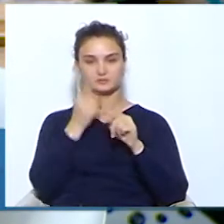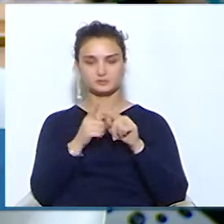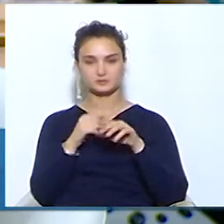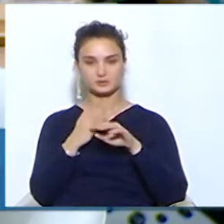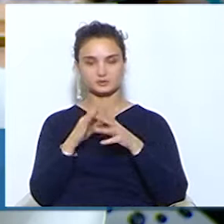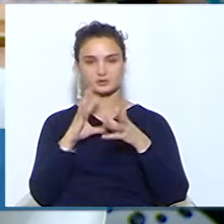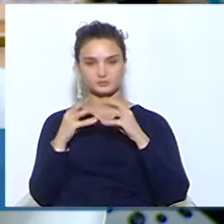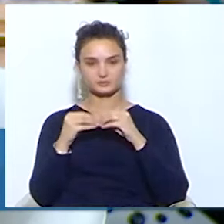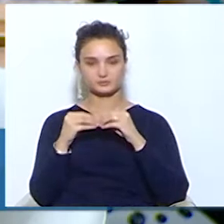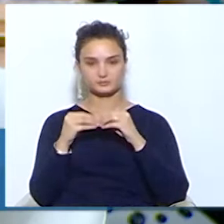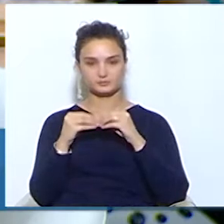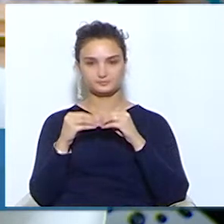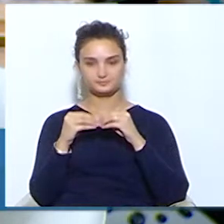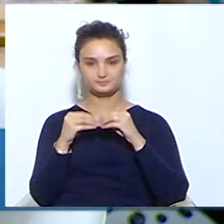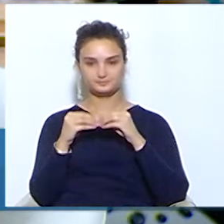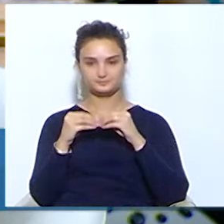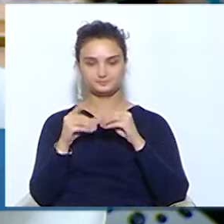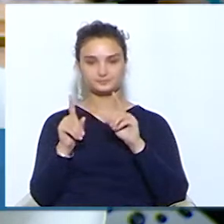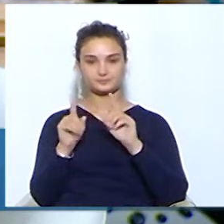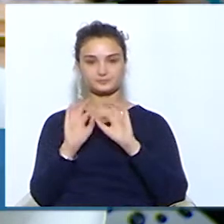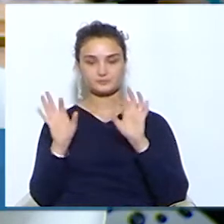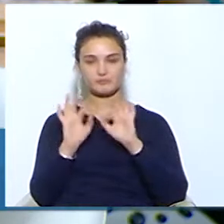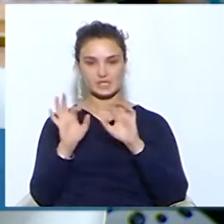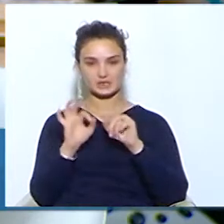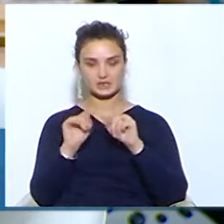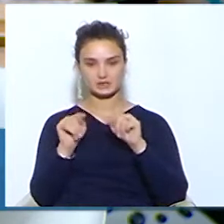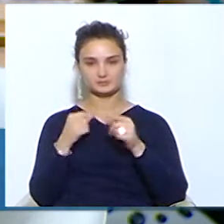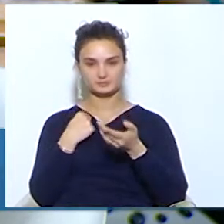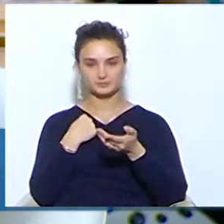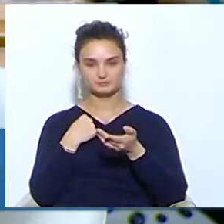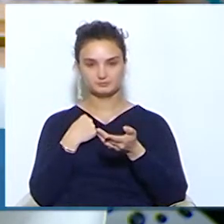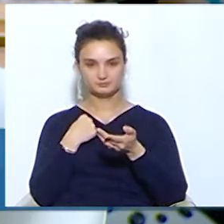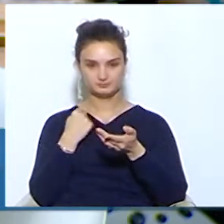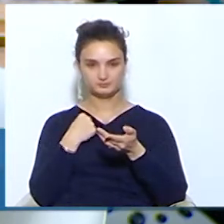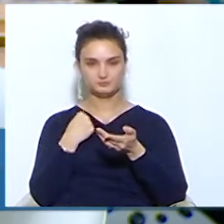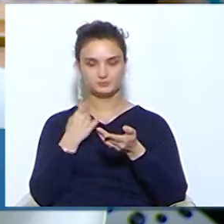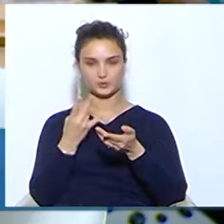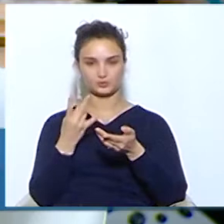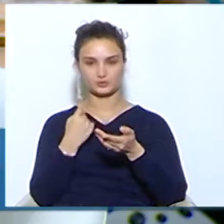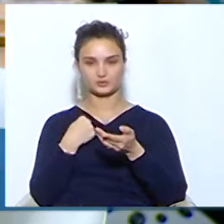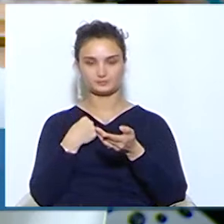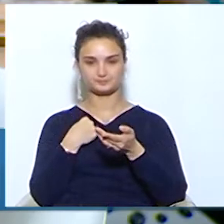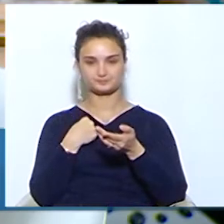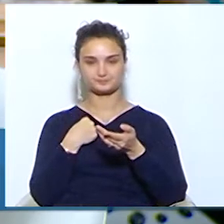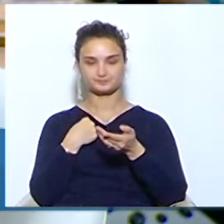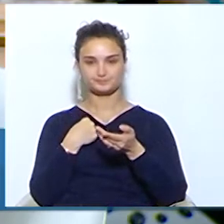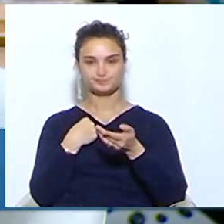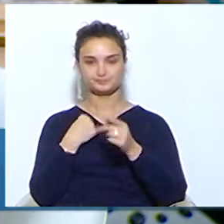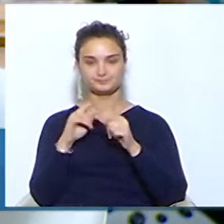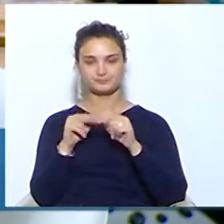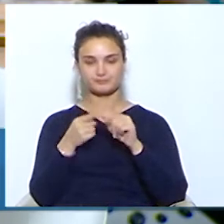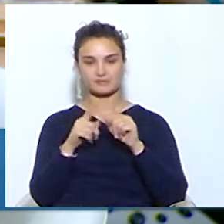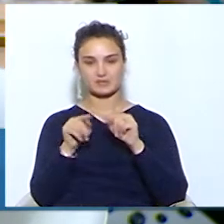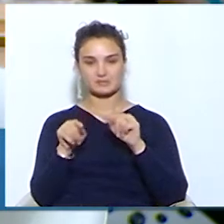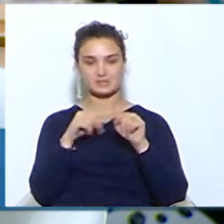არის ფაქტობრივად უაპელაციო განაცხადი, მე მომერგე. დიახ. და